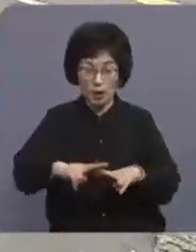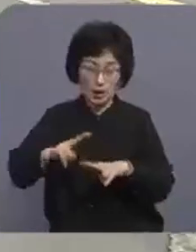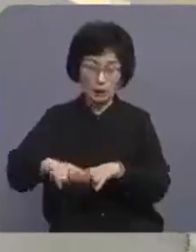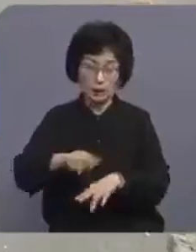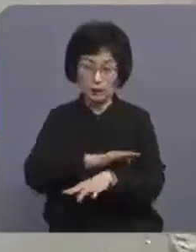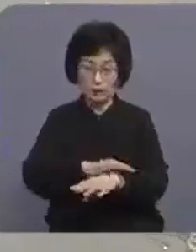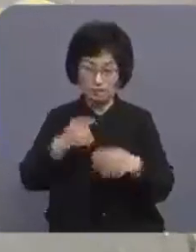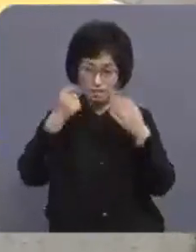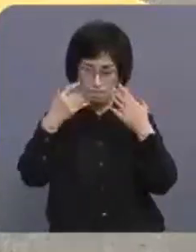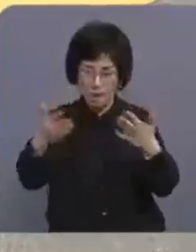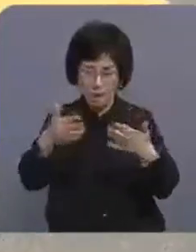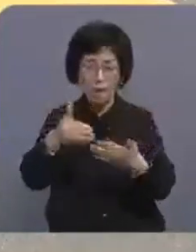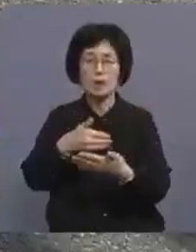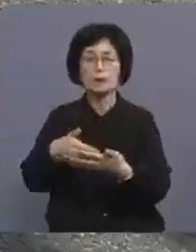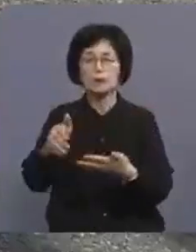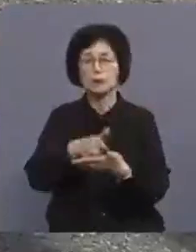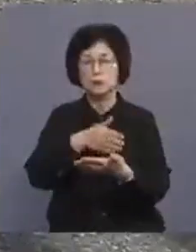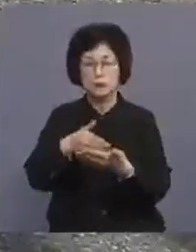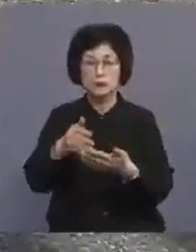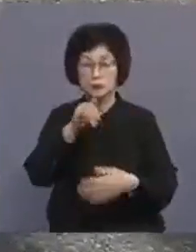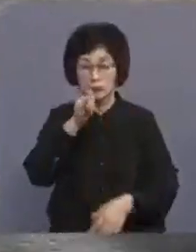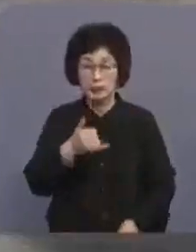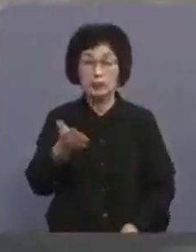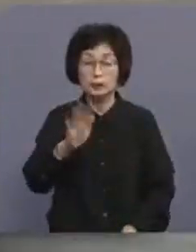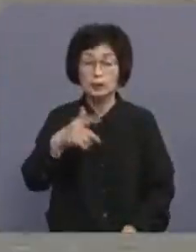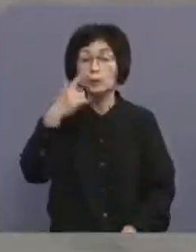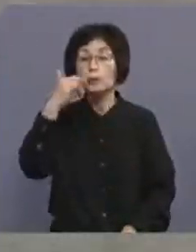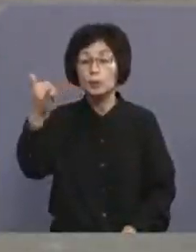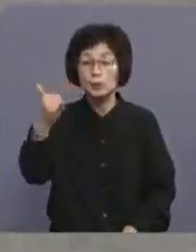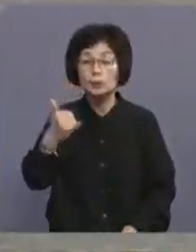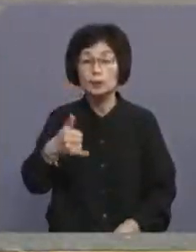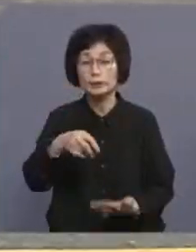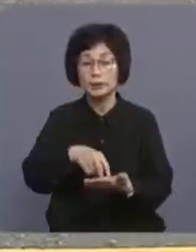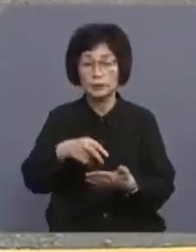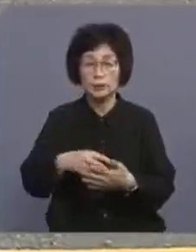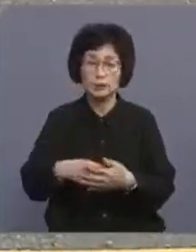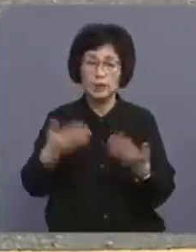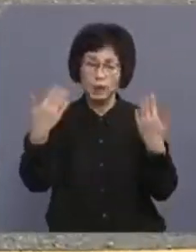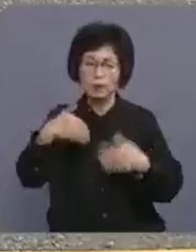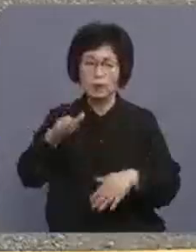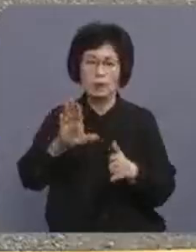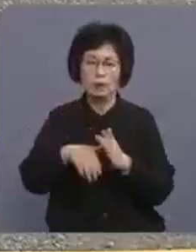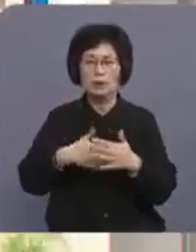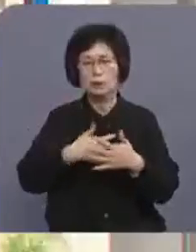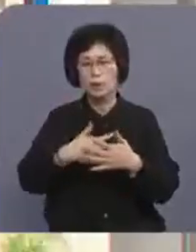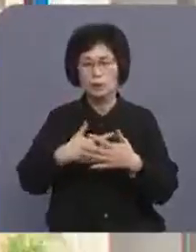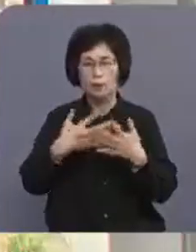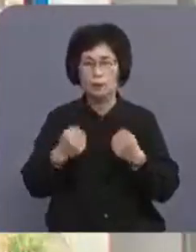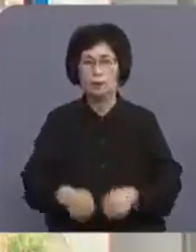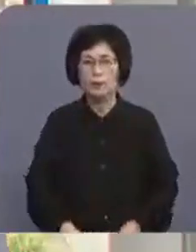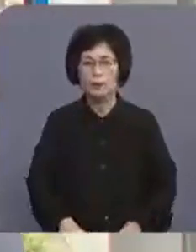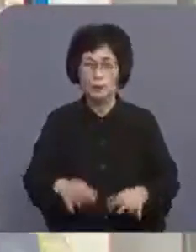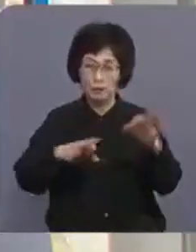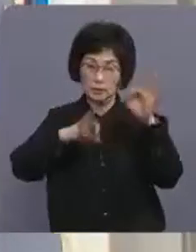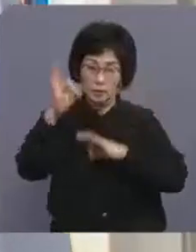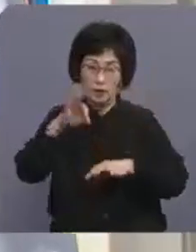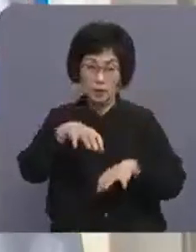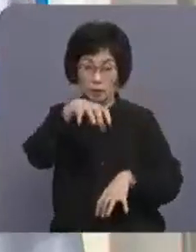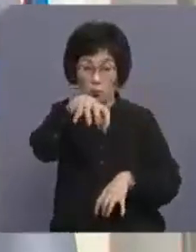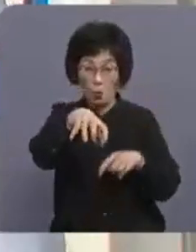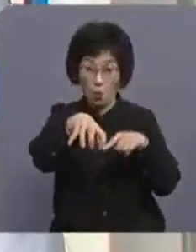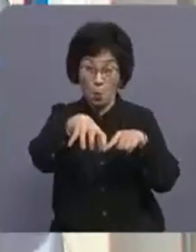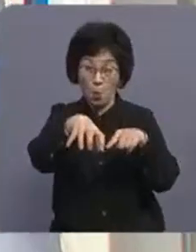잘 띄도록 새로 칠했습니다. 하지만 학부모들은 여전히 등굣길이 불안하기만 합니다. 사고 지점 위에만